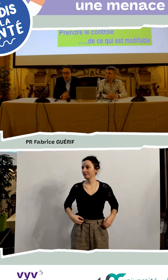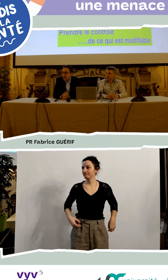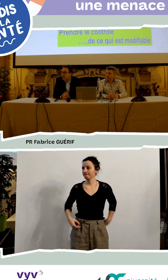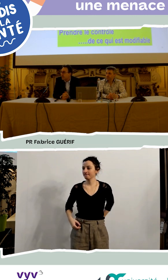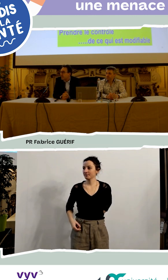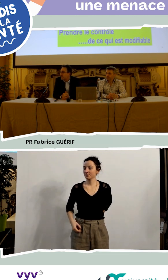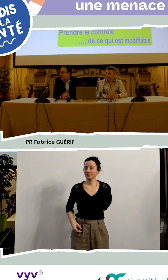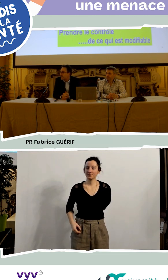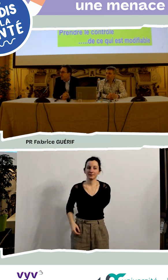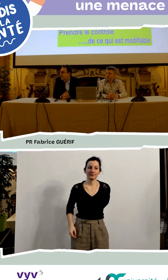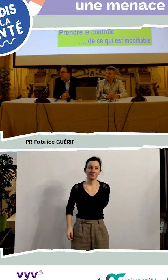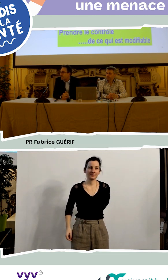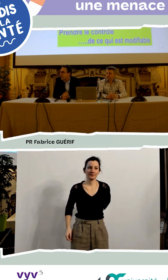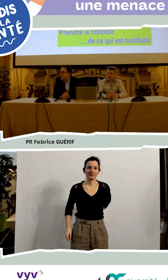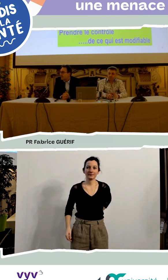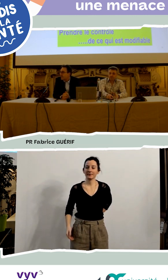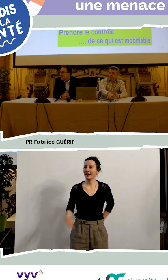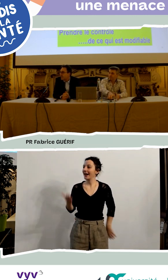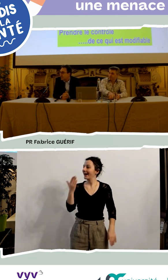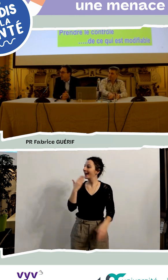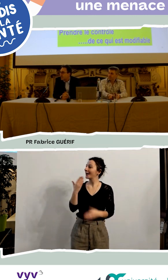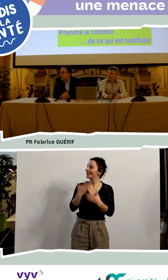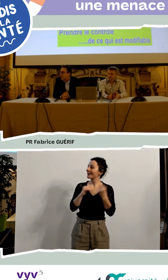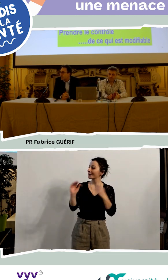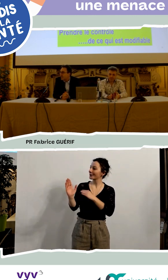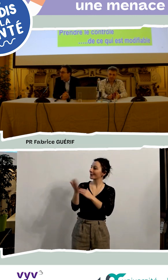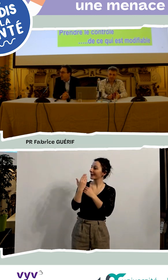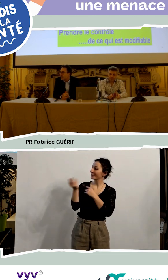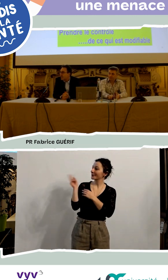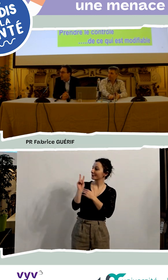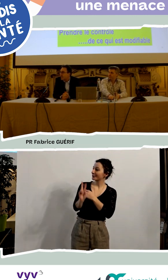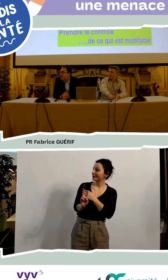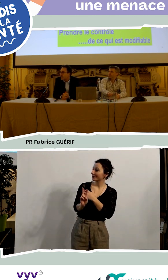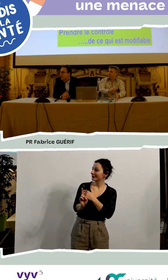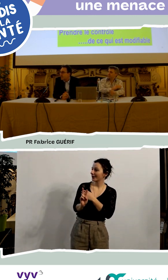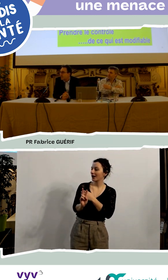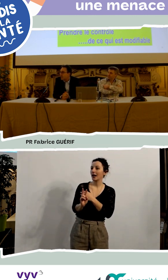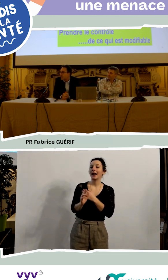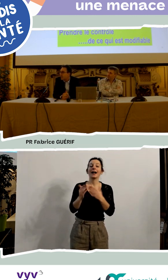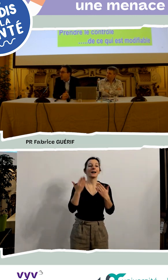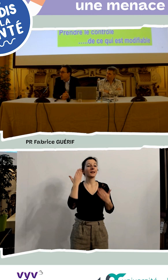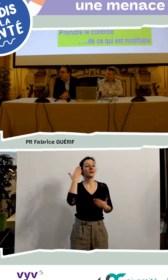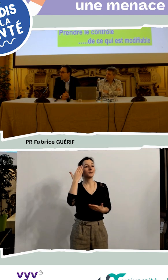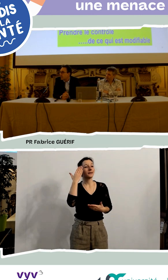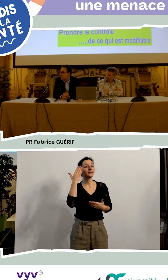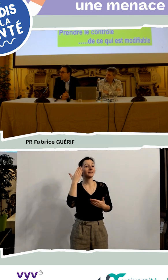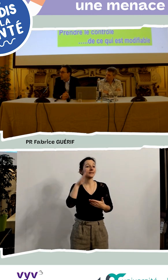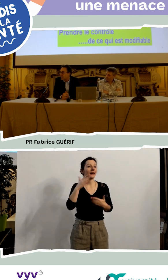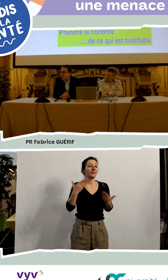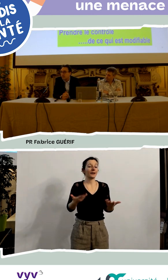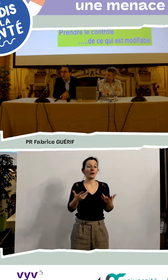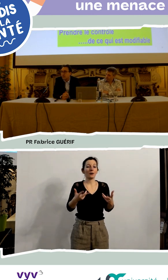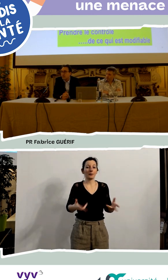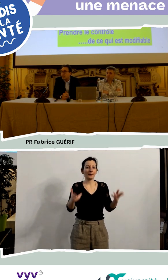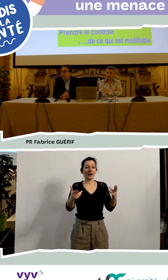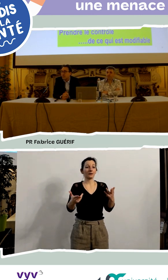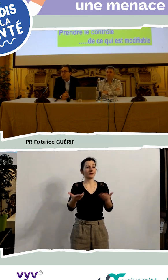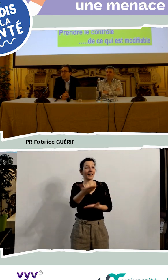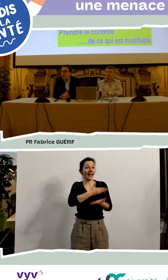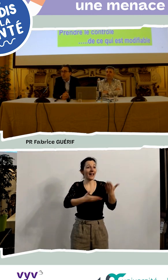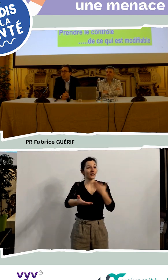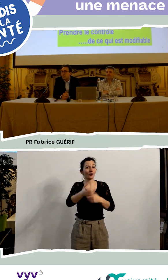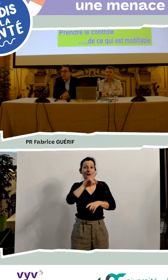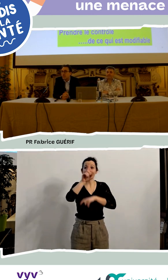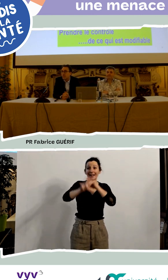Merci beaucoup pour cette présentation à deux voix. On va passer maintenant à un temps d'échange. Donc, si vous